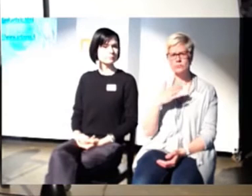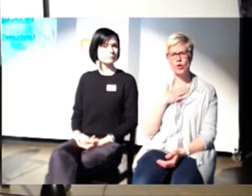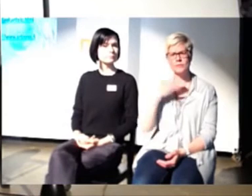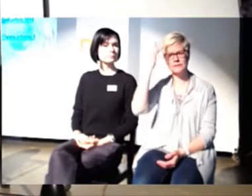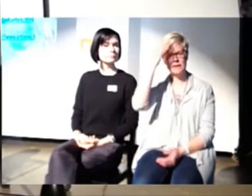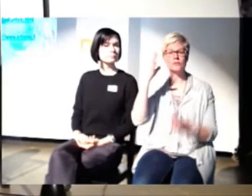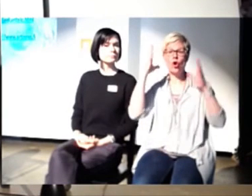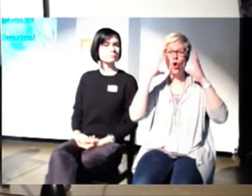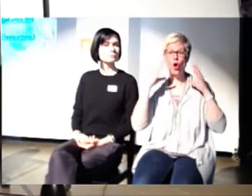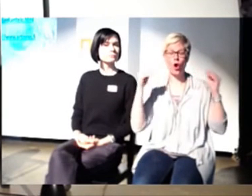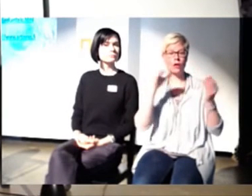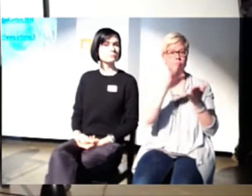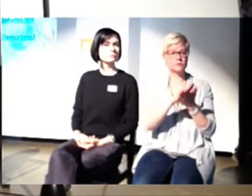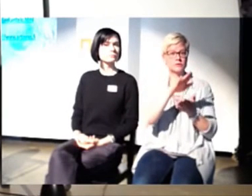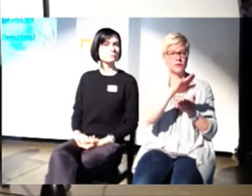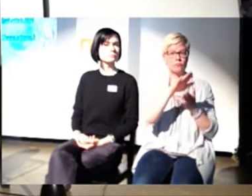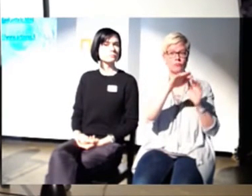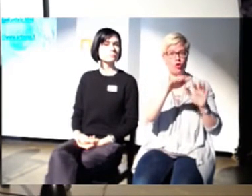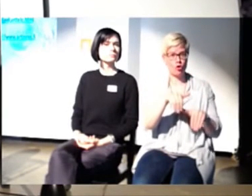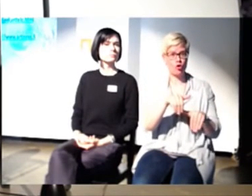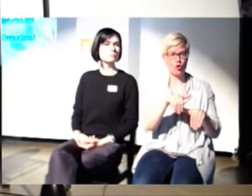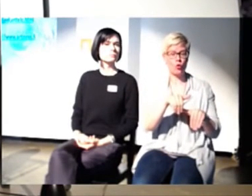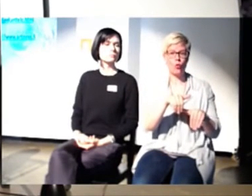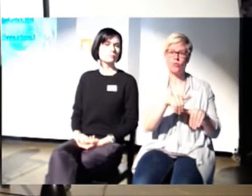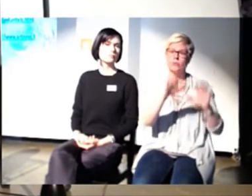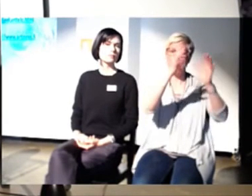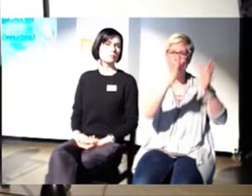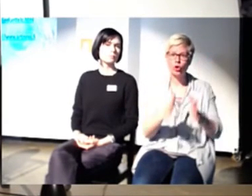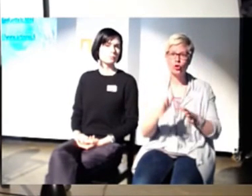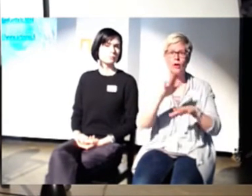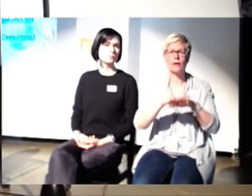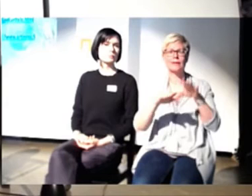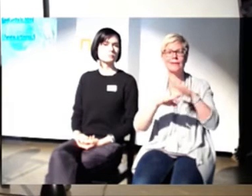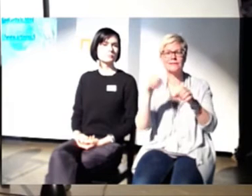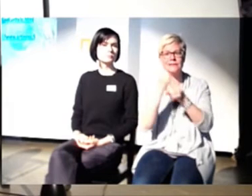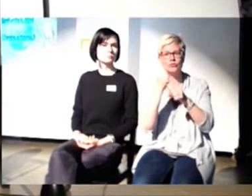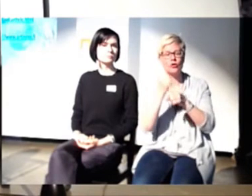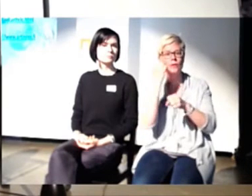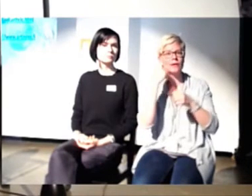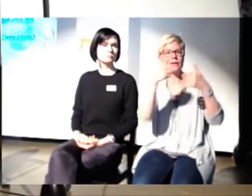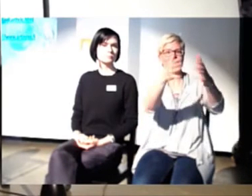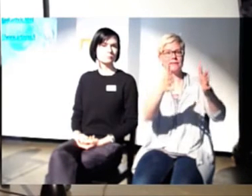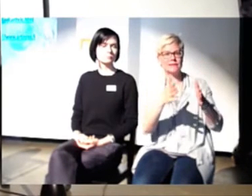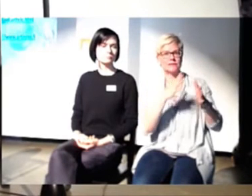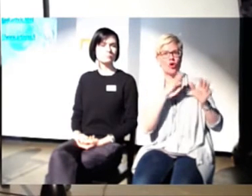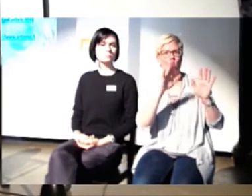sellaisia muotoilun ja käsityön residenssejä. En suoralta käsin muista